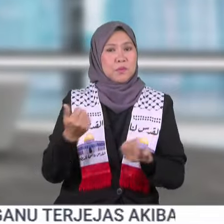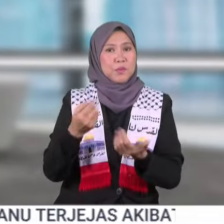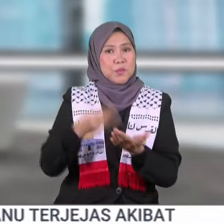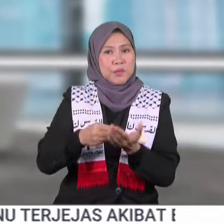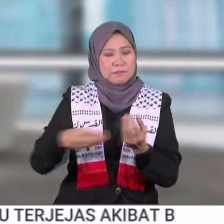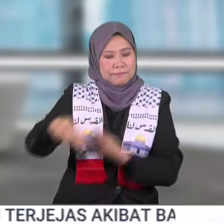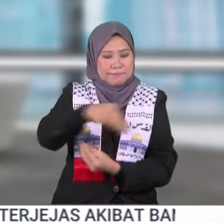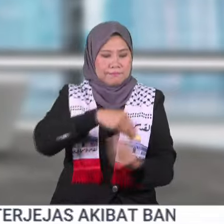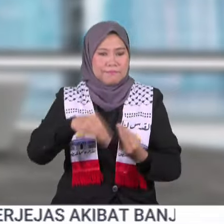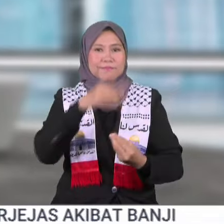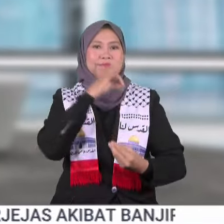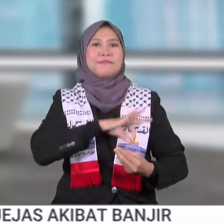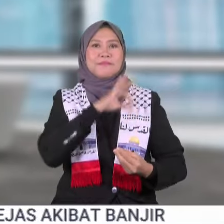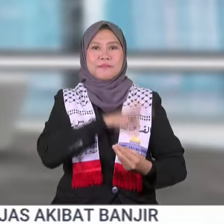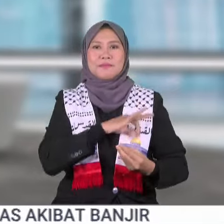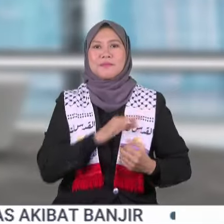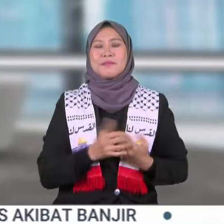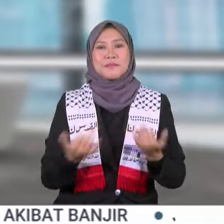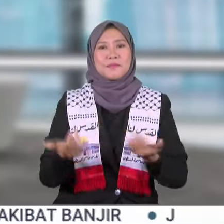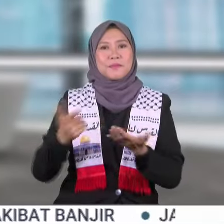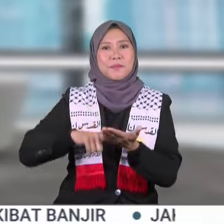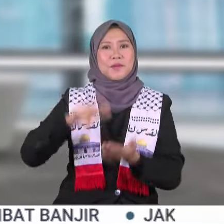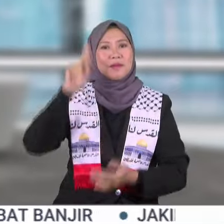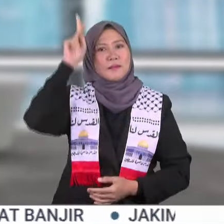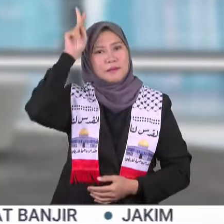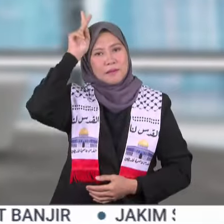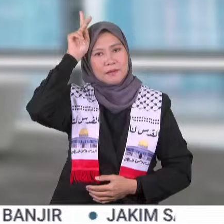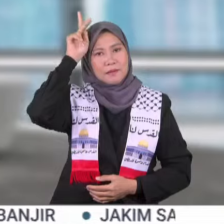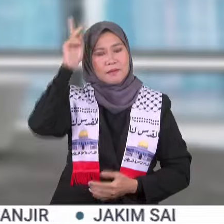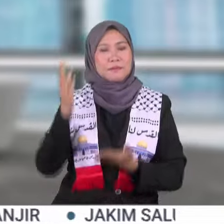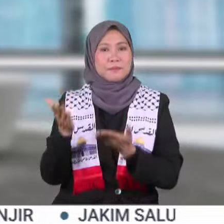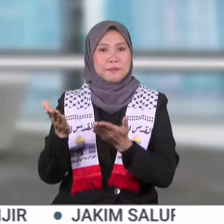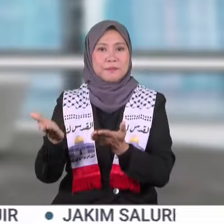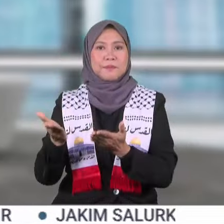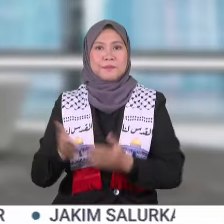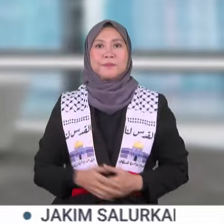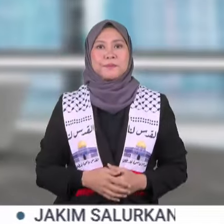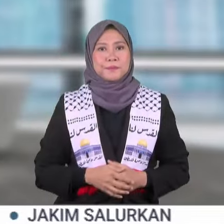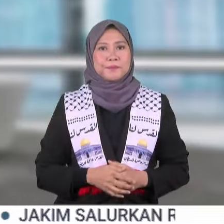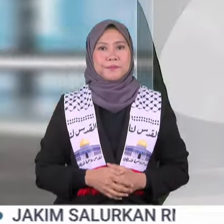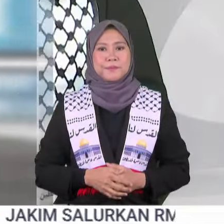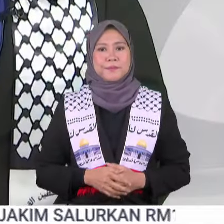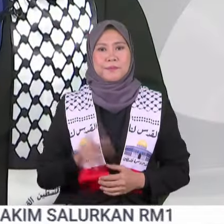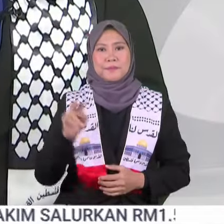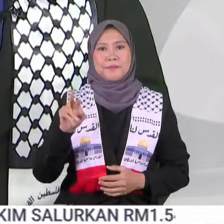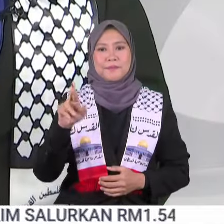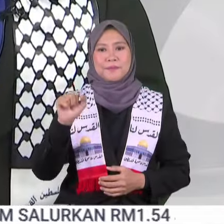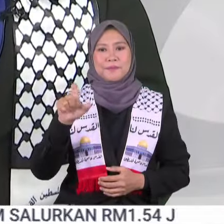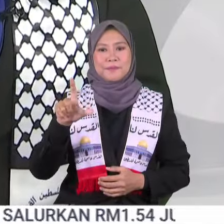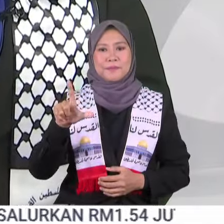pendapatan untuk perkembangan di Kelantan kita terus bersama Amirul Hafiz Rosli silakan